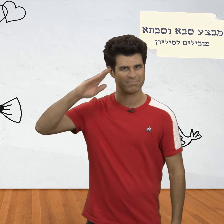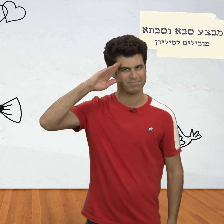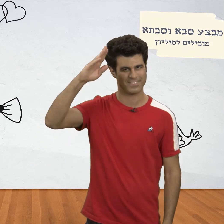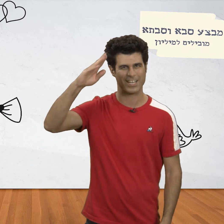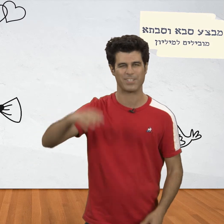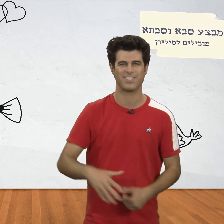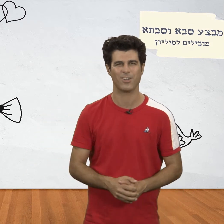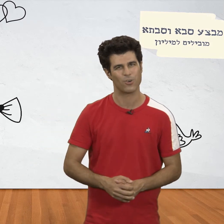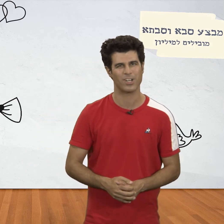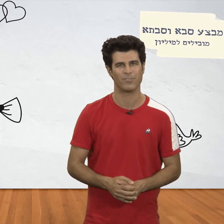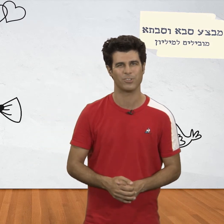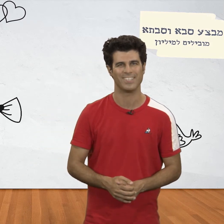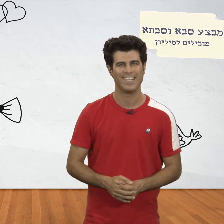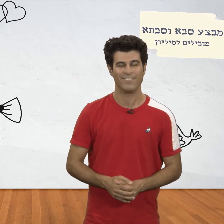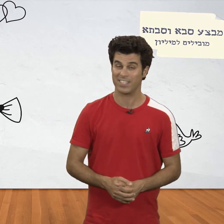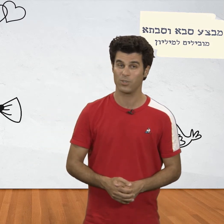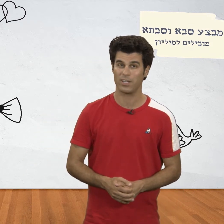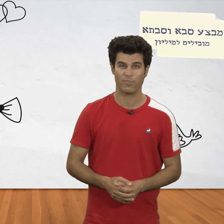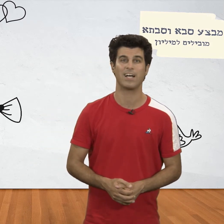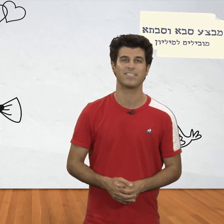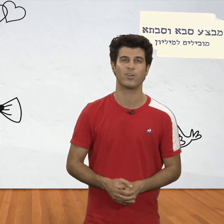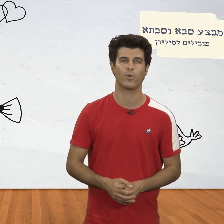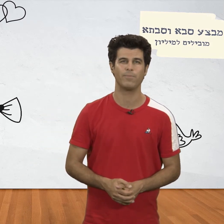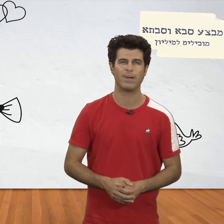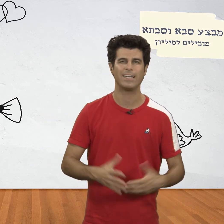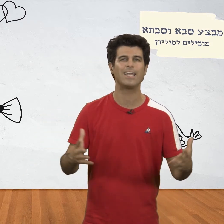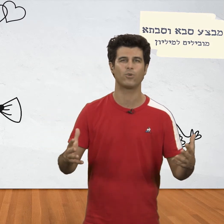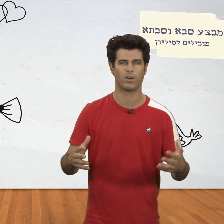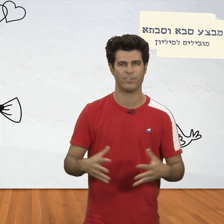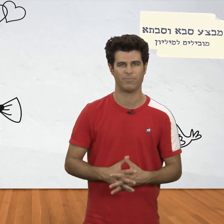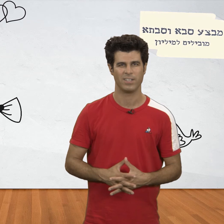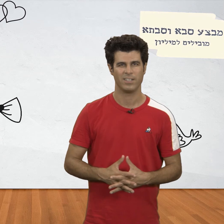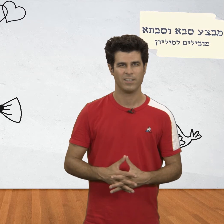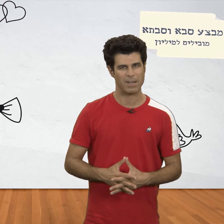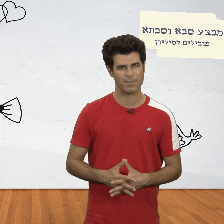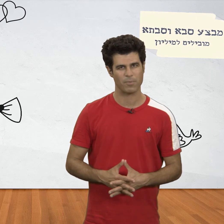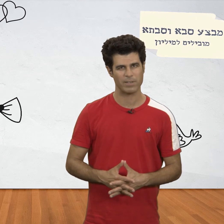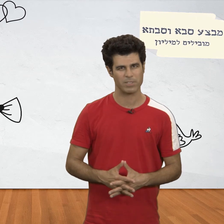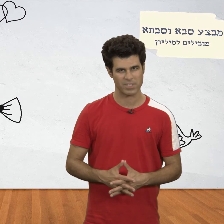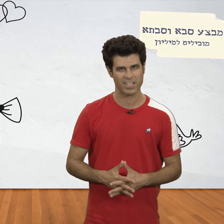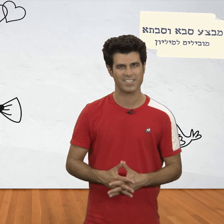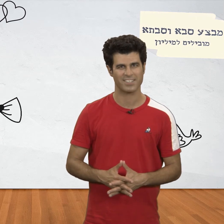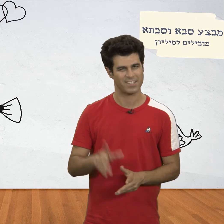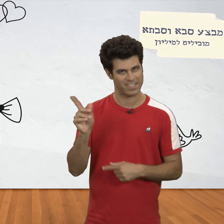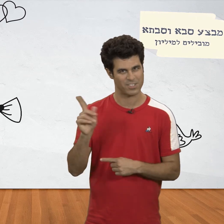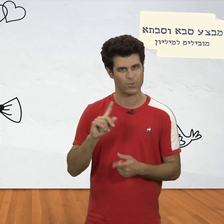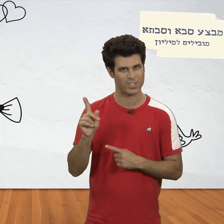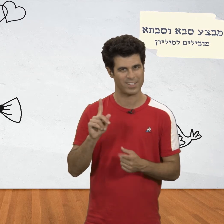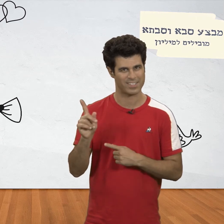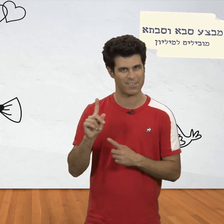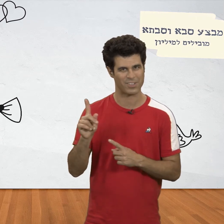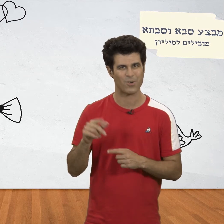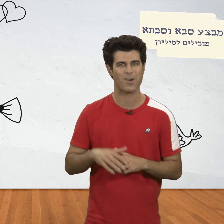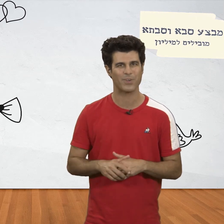גוך, אני מצדיע לו, כל הכבוד. ולציור הנפלא הזה קוראים ליל כוכבים. מה אתם אומרים? זה מזכיר קצת את הציור